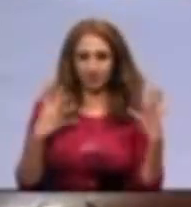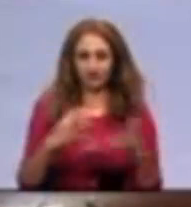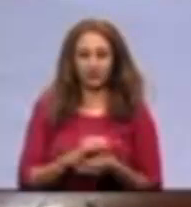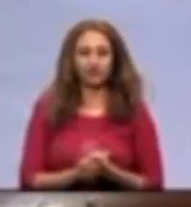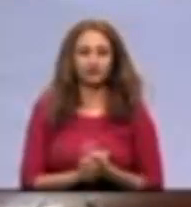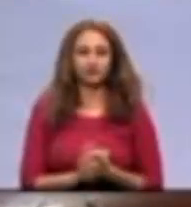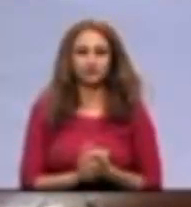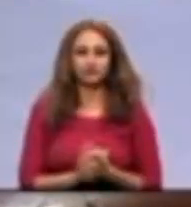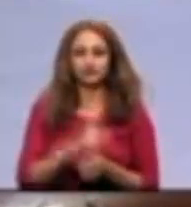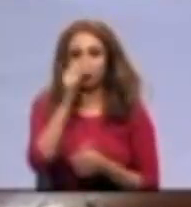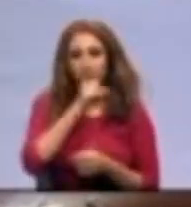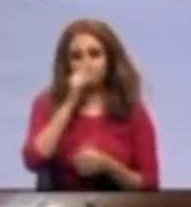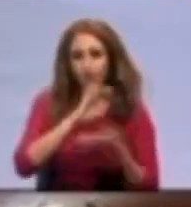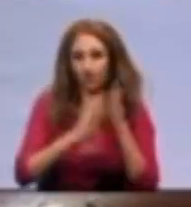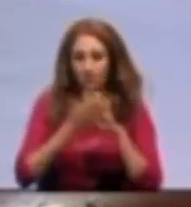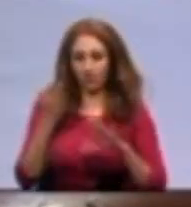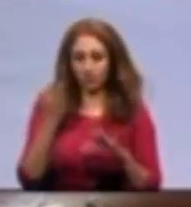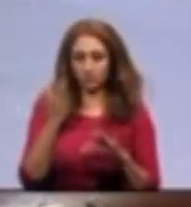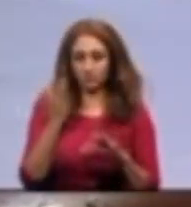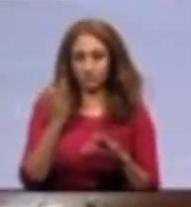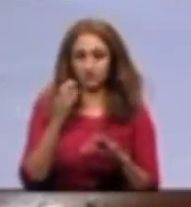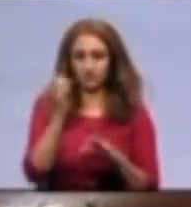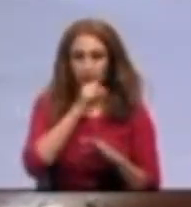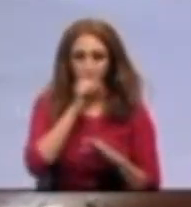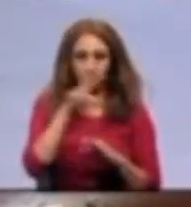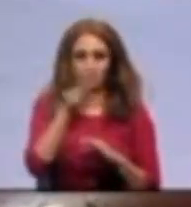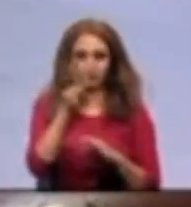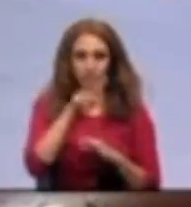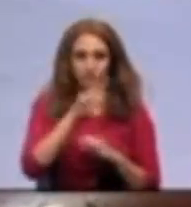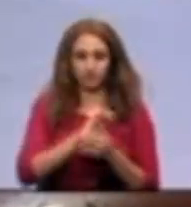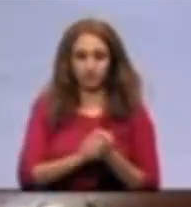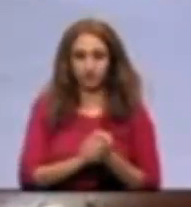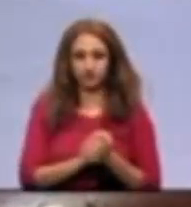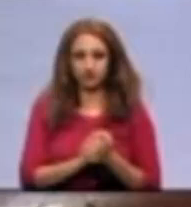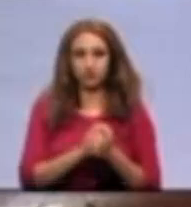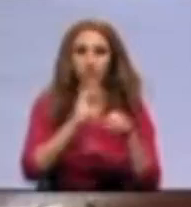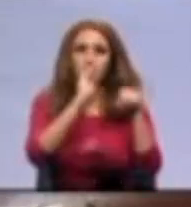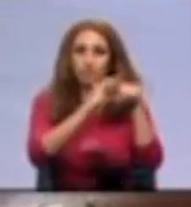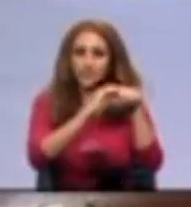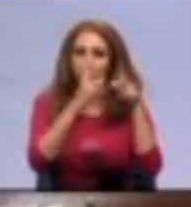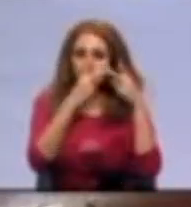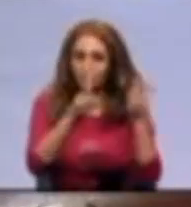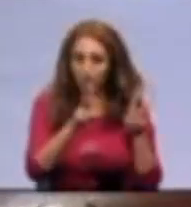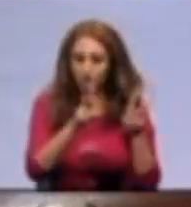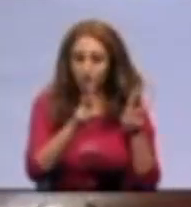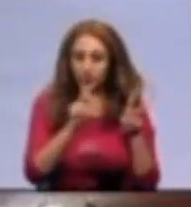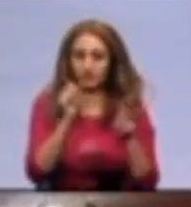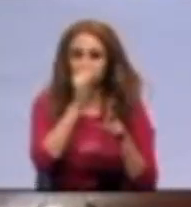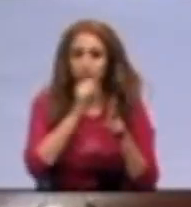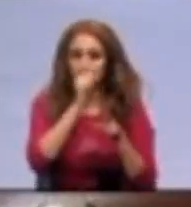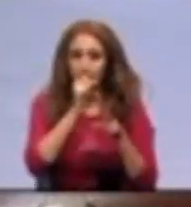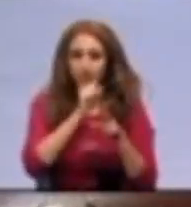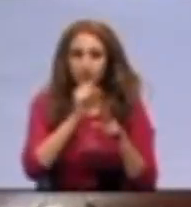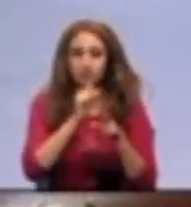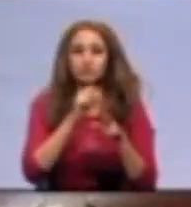سجلت غنية وخلصتها، ما قدرت اني نزل الغنية، ما استأذنه، قلت طب كيف واحد عنده شغلة يجي